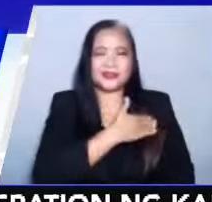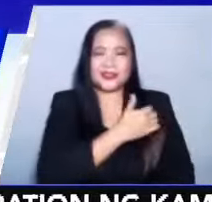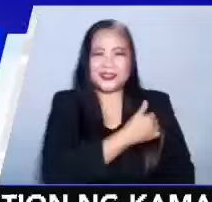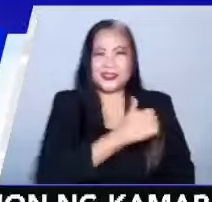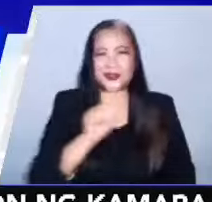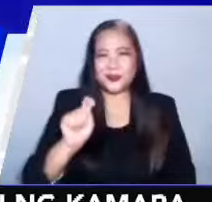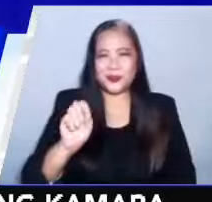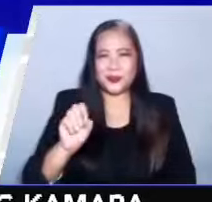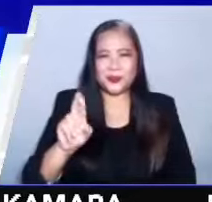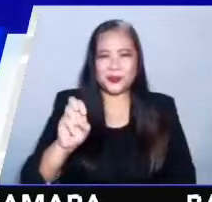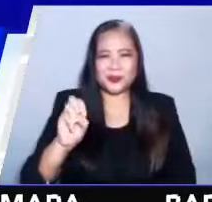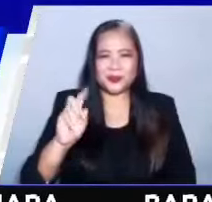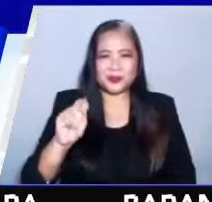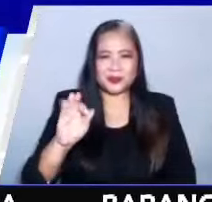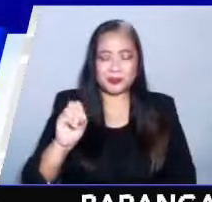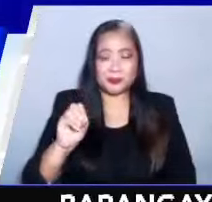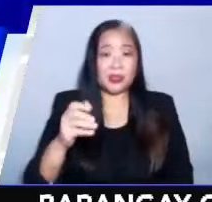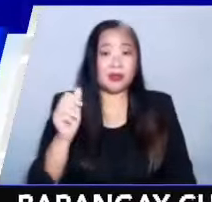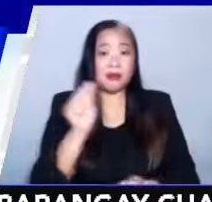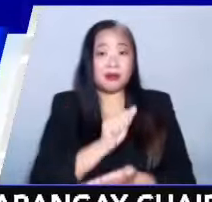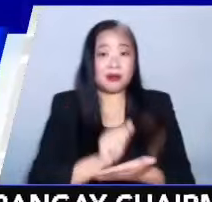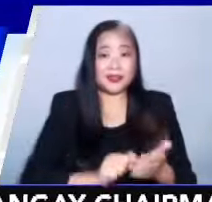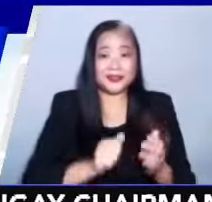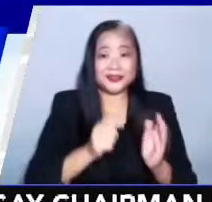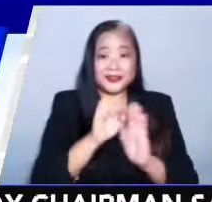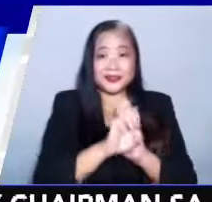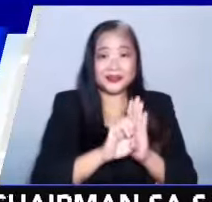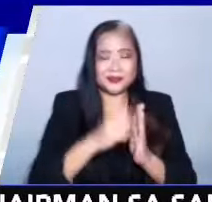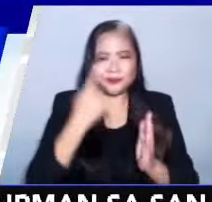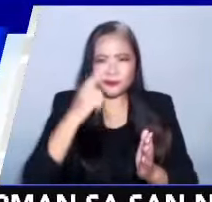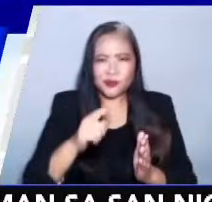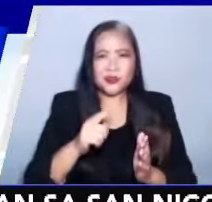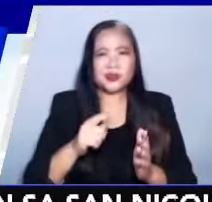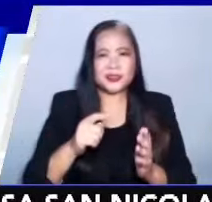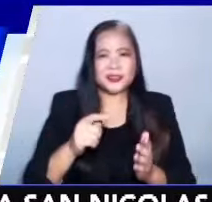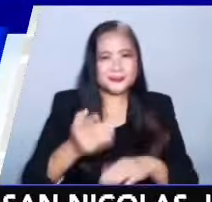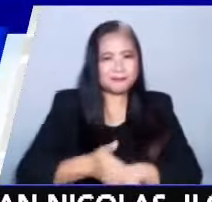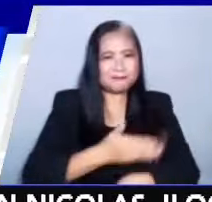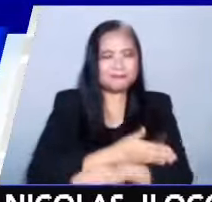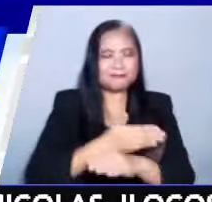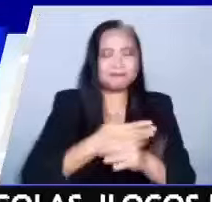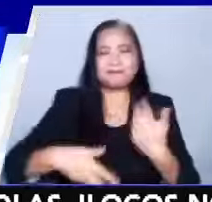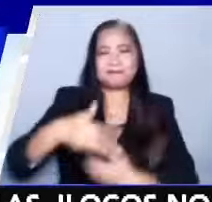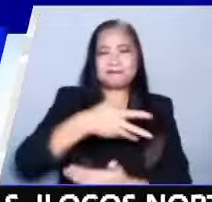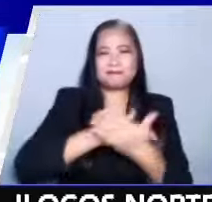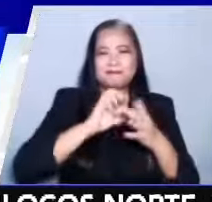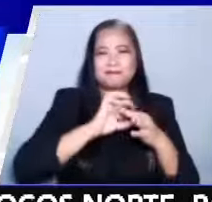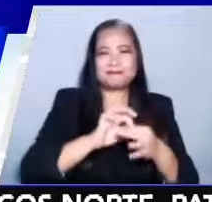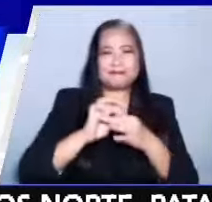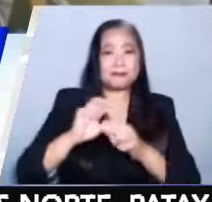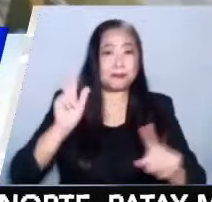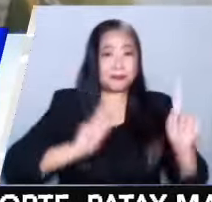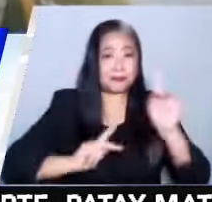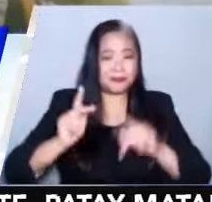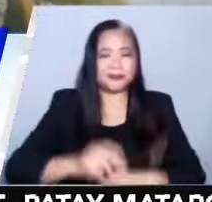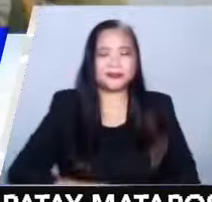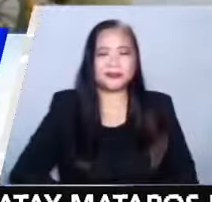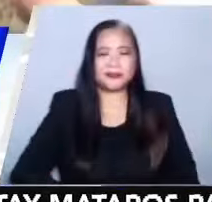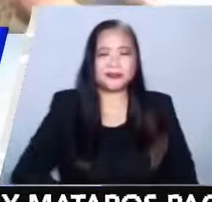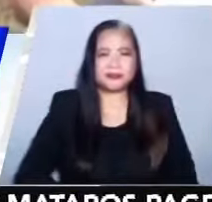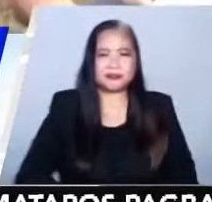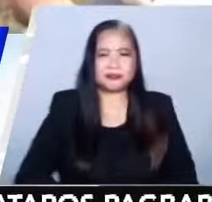art installation na mas pagandahin ang social connection ng mga tao roon. Malaking porsyento raw kasi ng mga